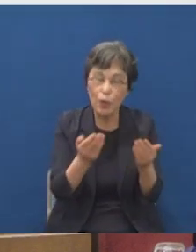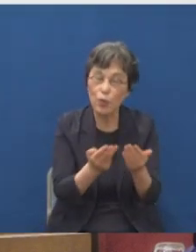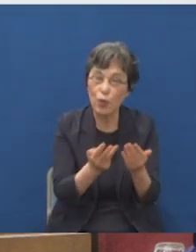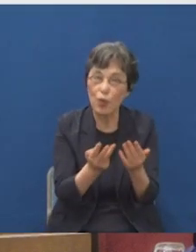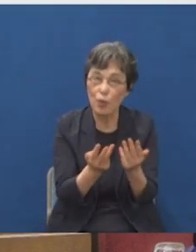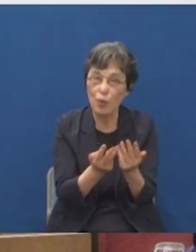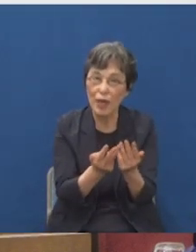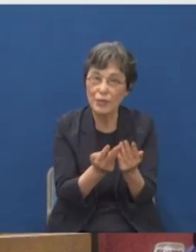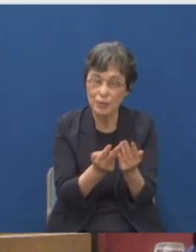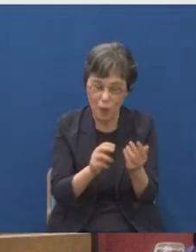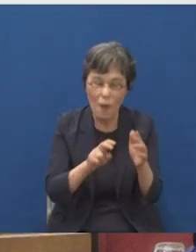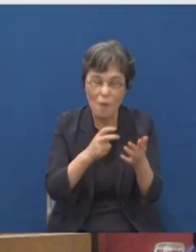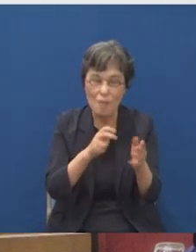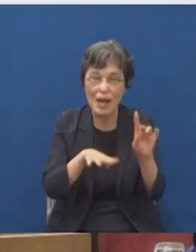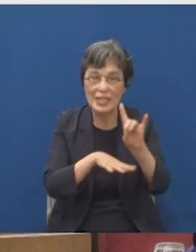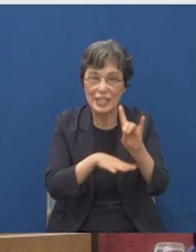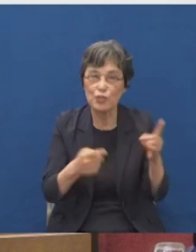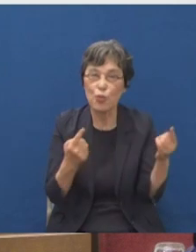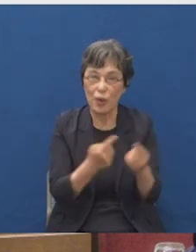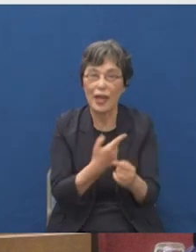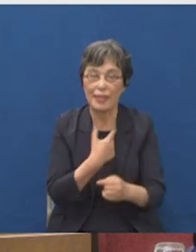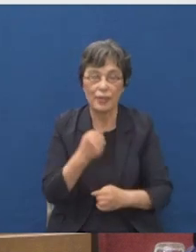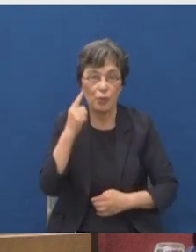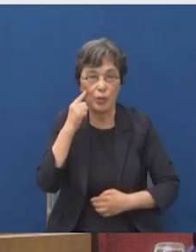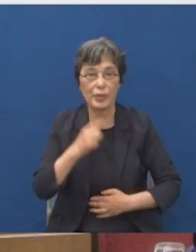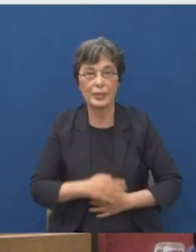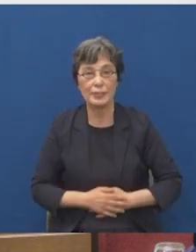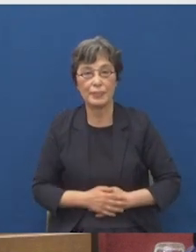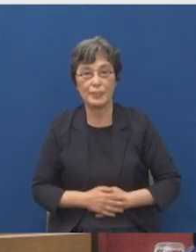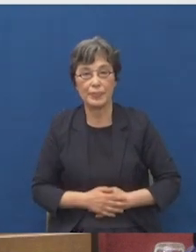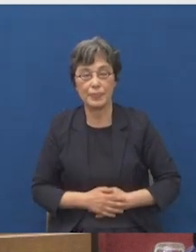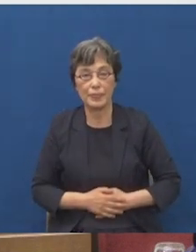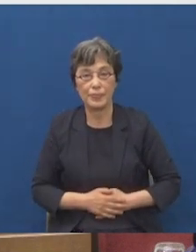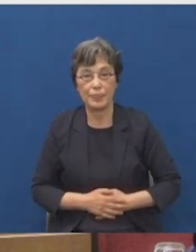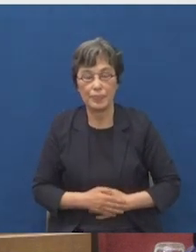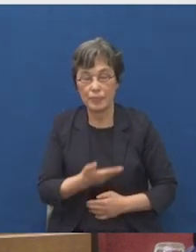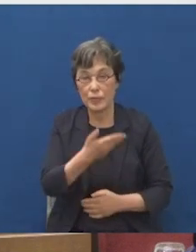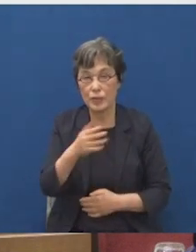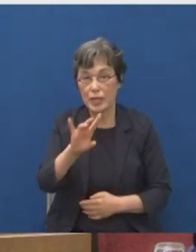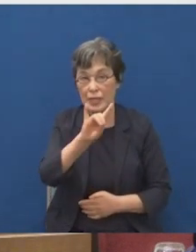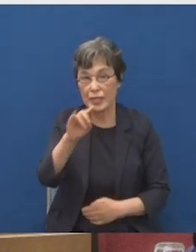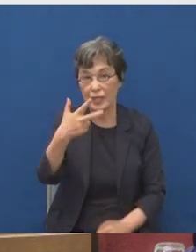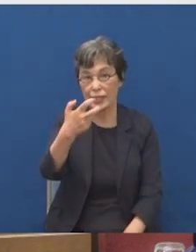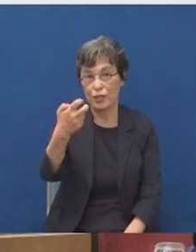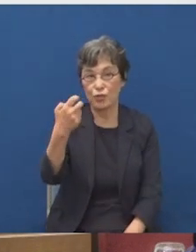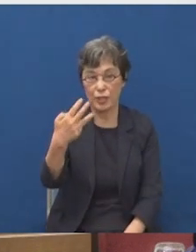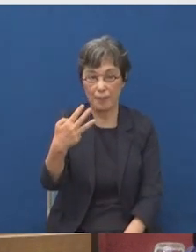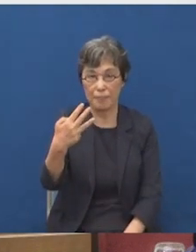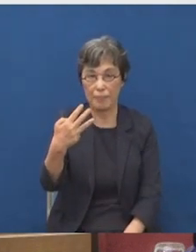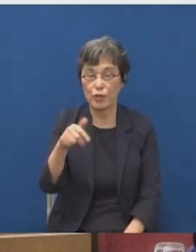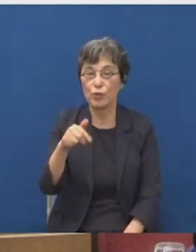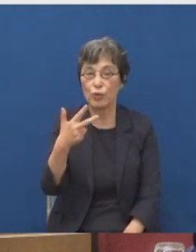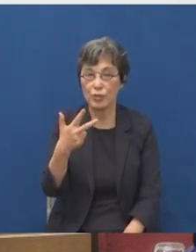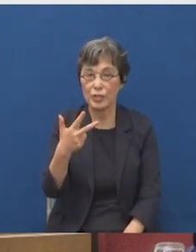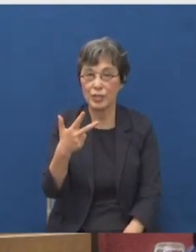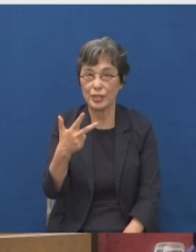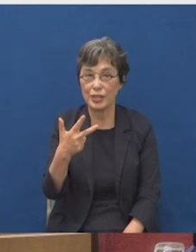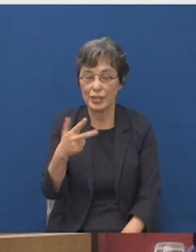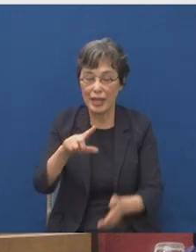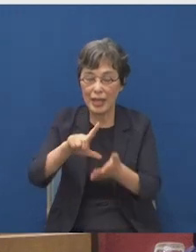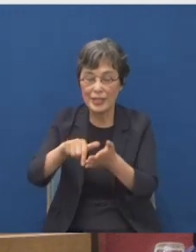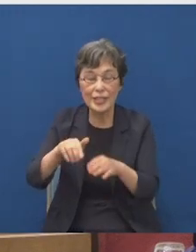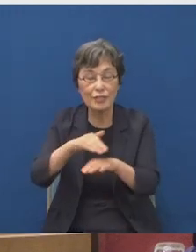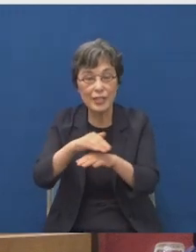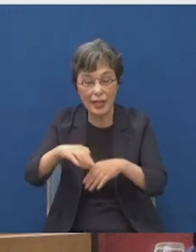基準を改めようとするものでございます。次に議第73号、京都市地区計画の区域